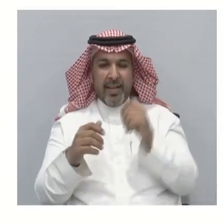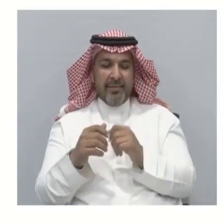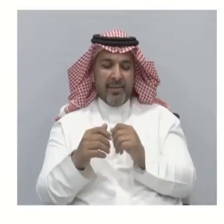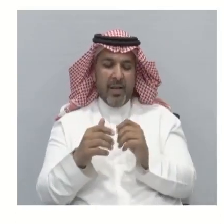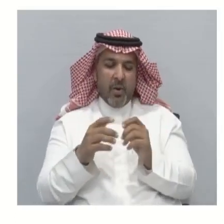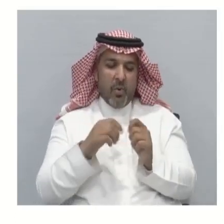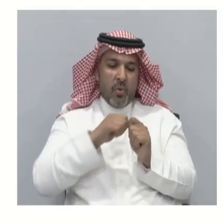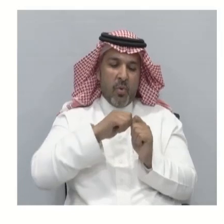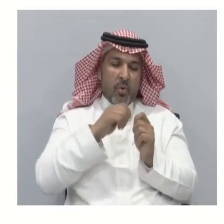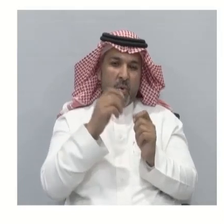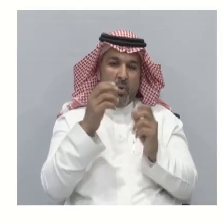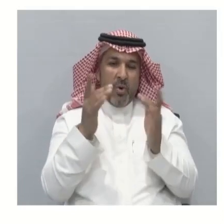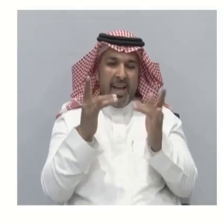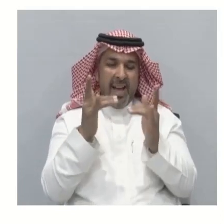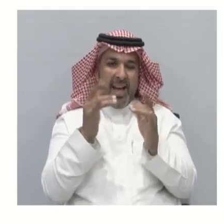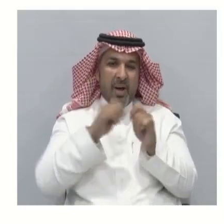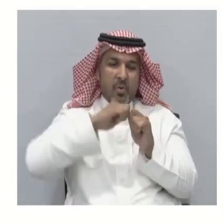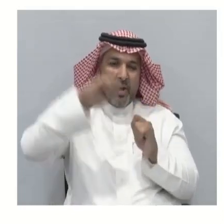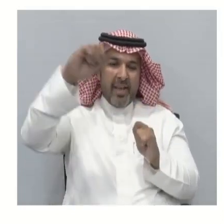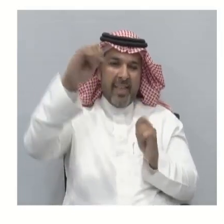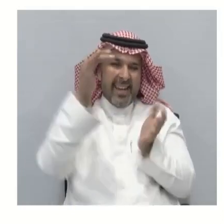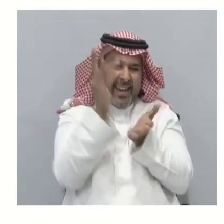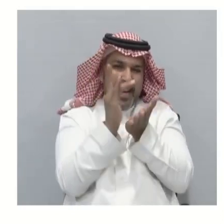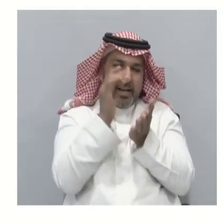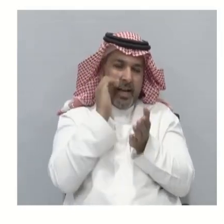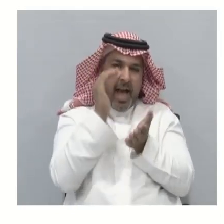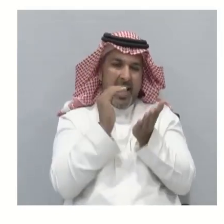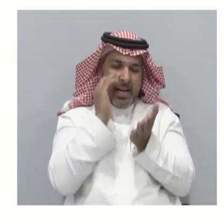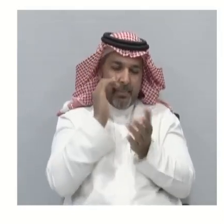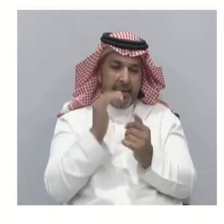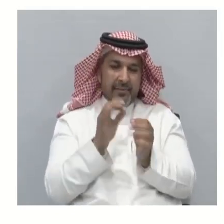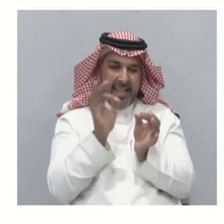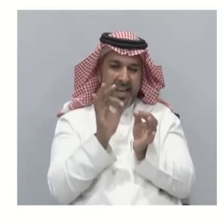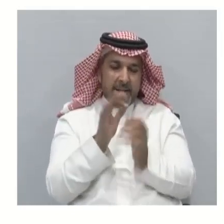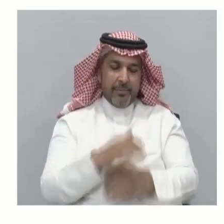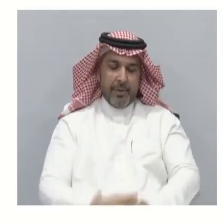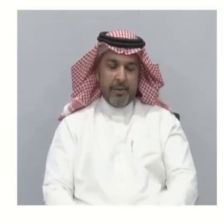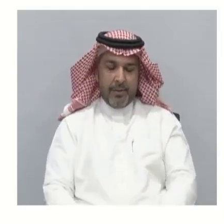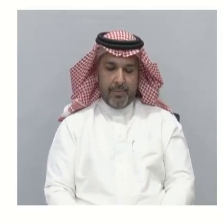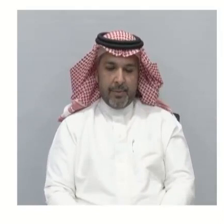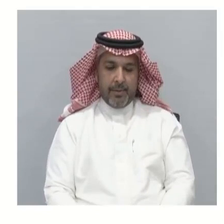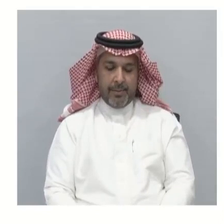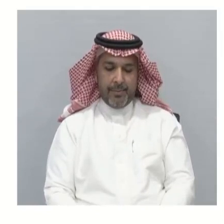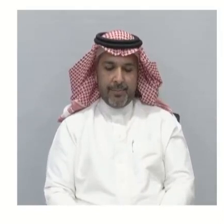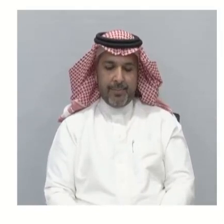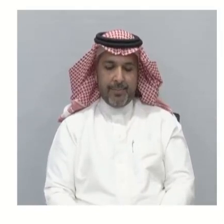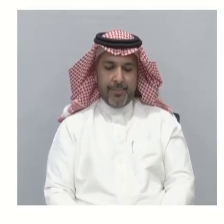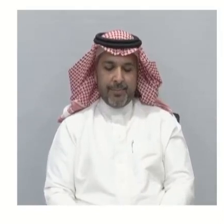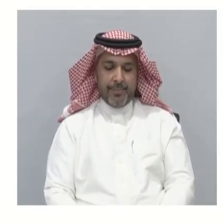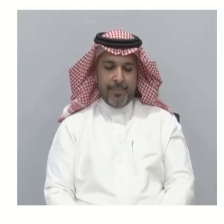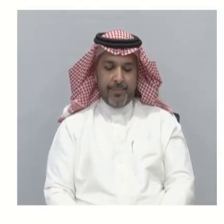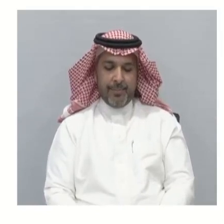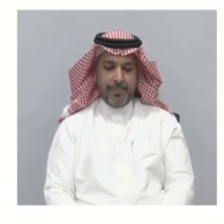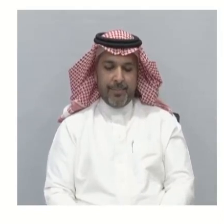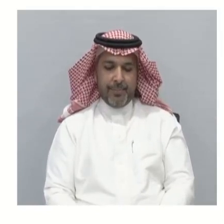مسافه بين المتدرب الاول و والمدرب والمدرب عندي هنا هي الاقصر فبالتالي